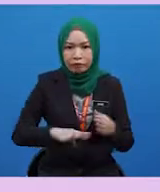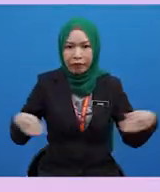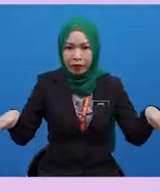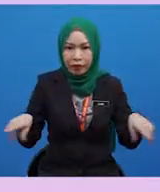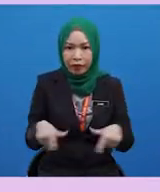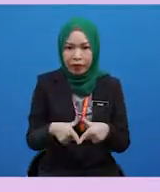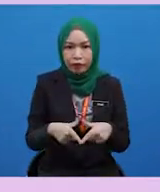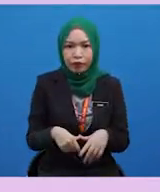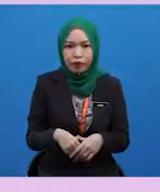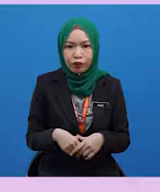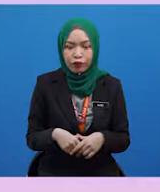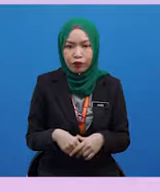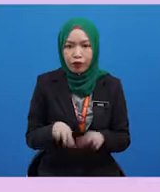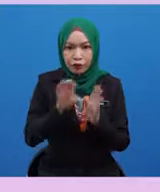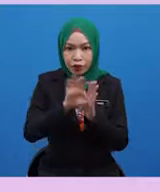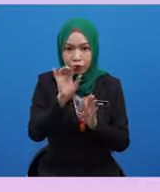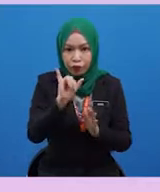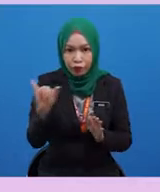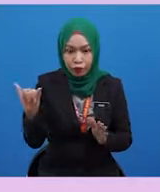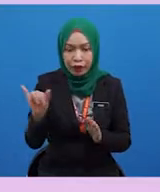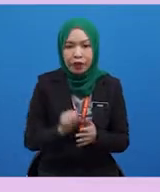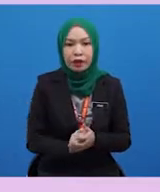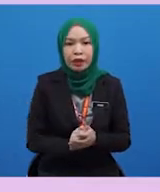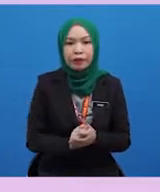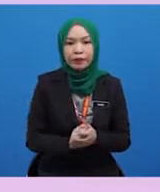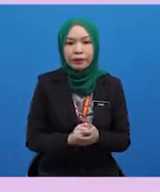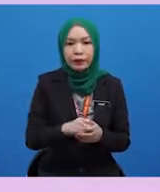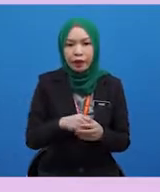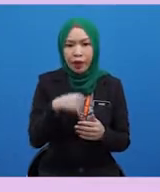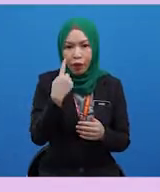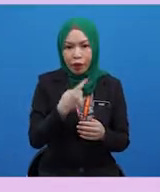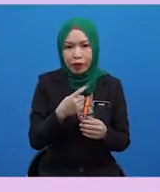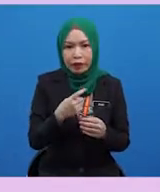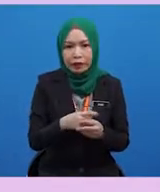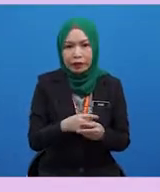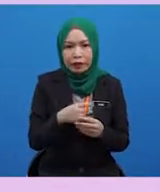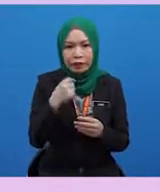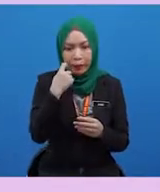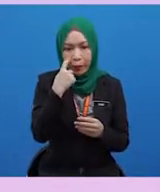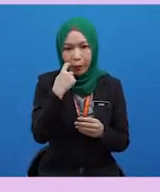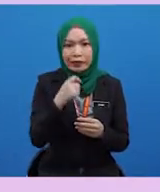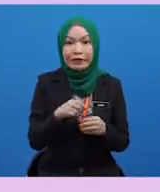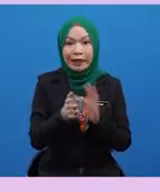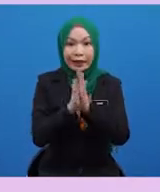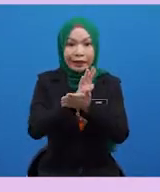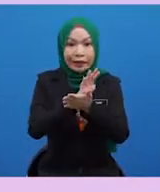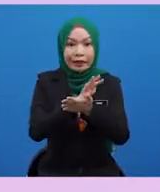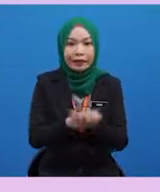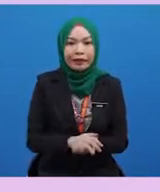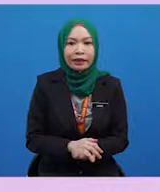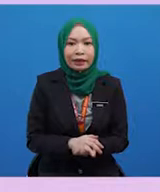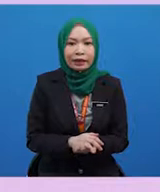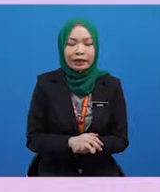Antara contohnya ialah oleh sebab itu, oleh itu, oleh hal yang demikian, dengan